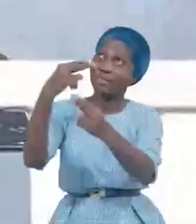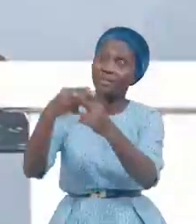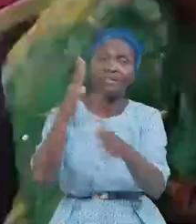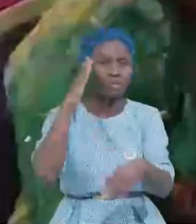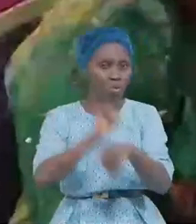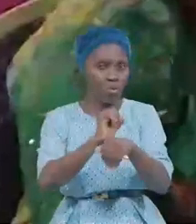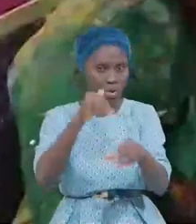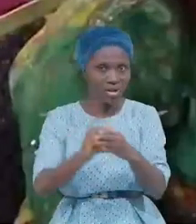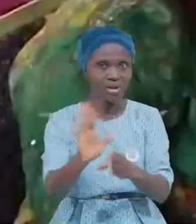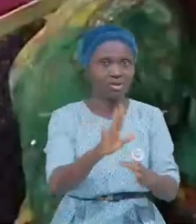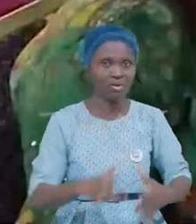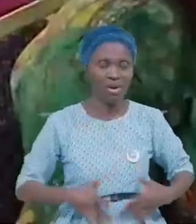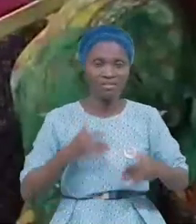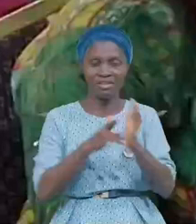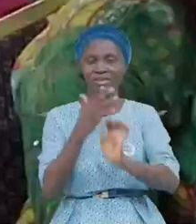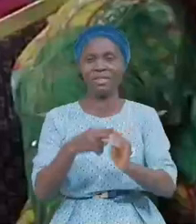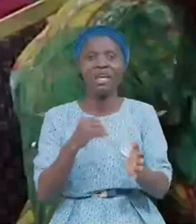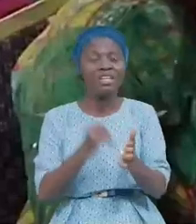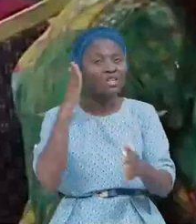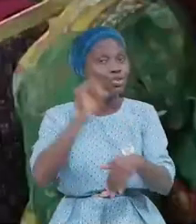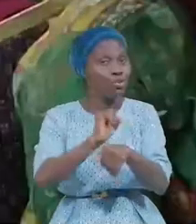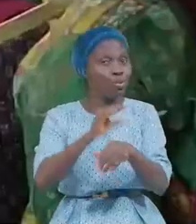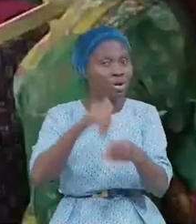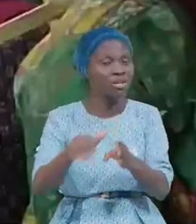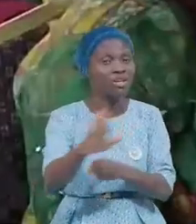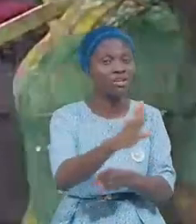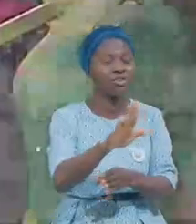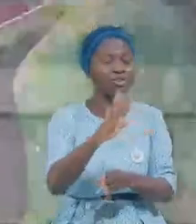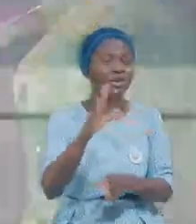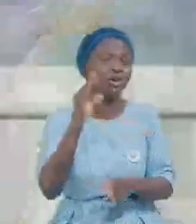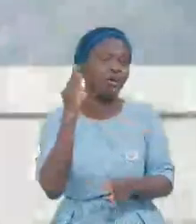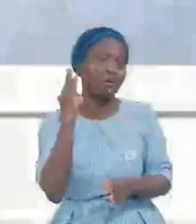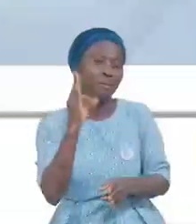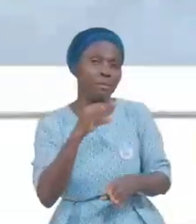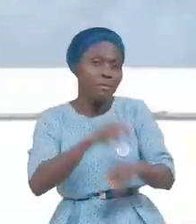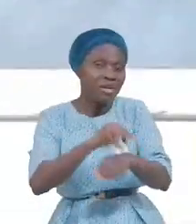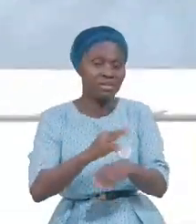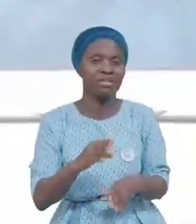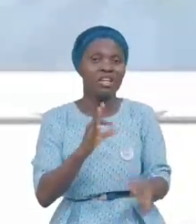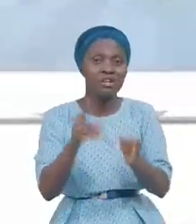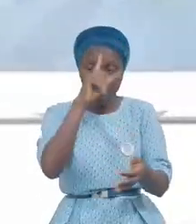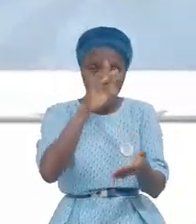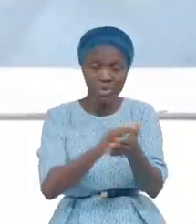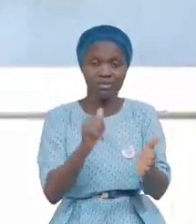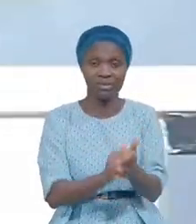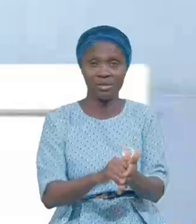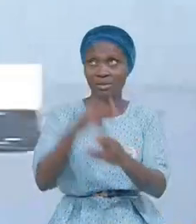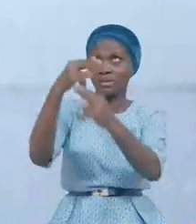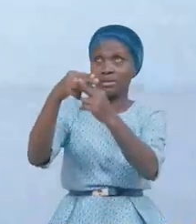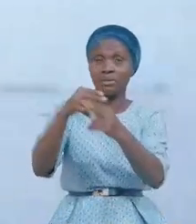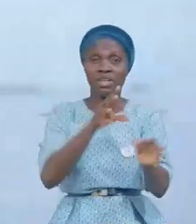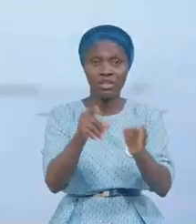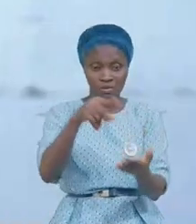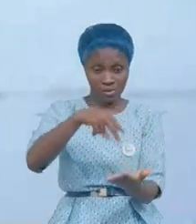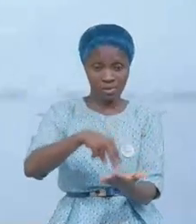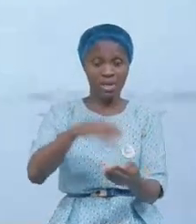vie, agira dans ton ministère. Si tu crois à ce nom, si tu tiens dans ce nom-là,